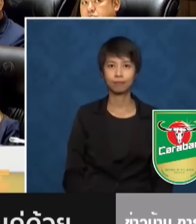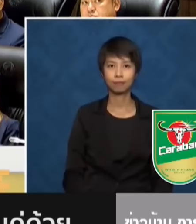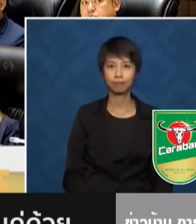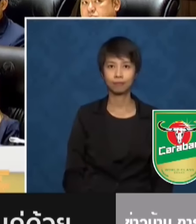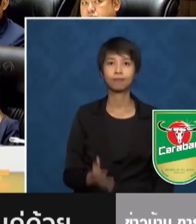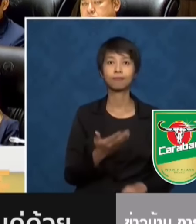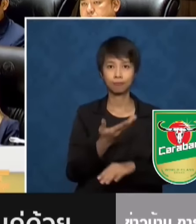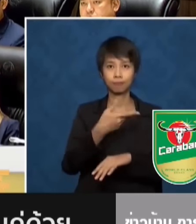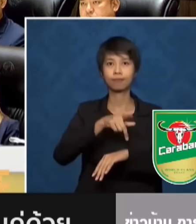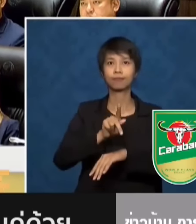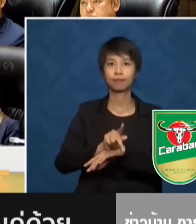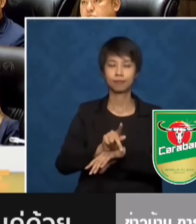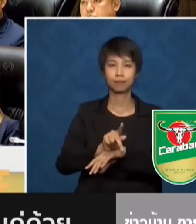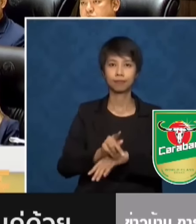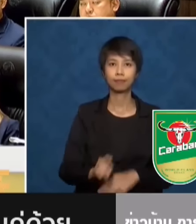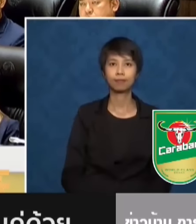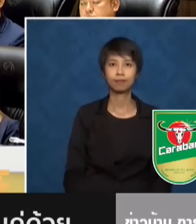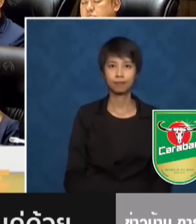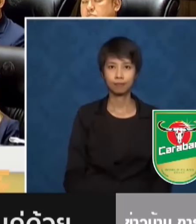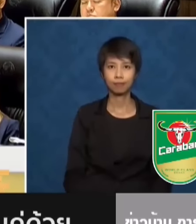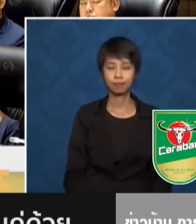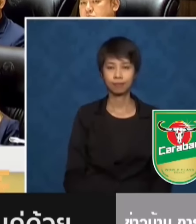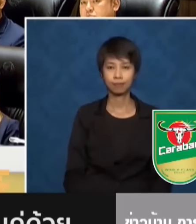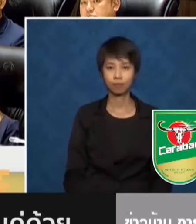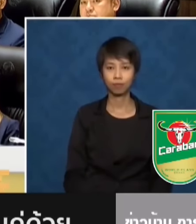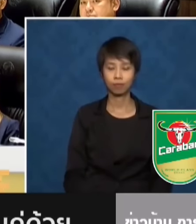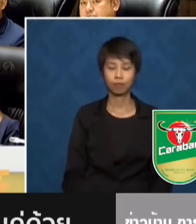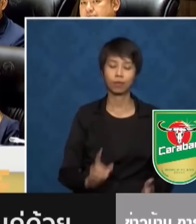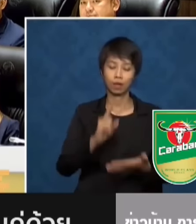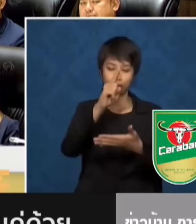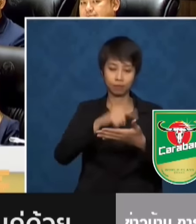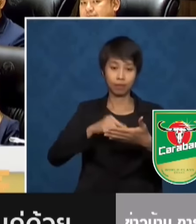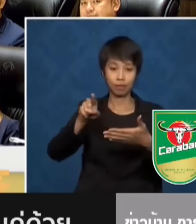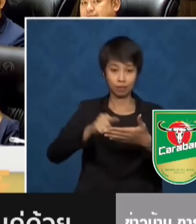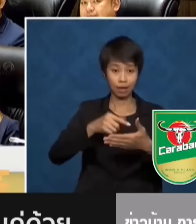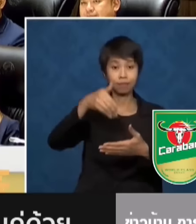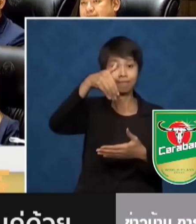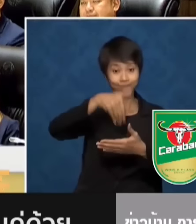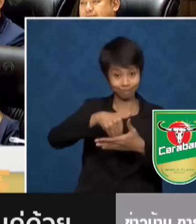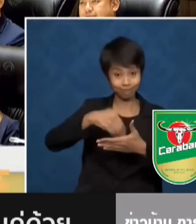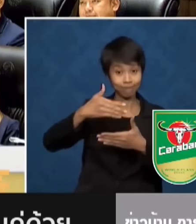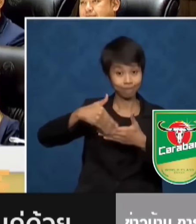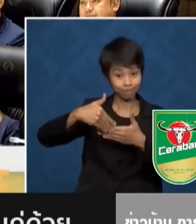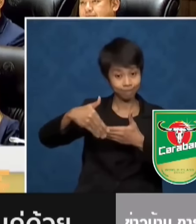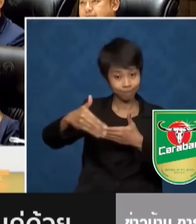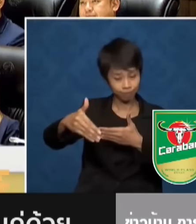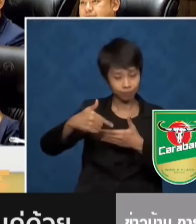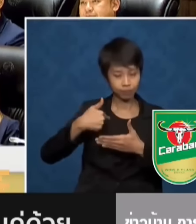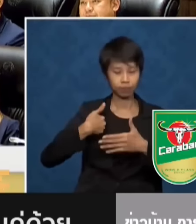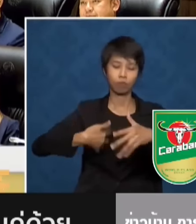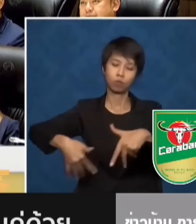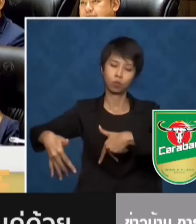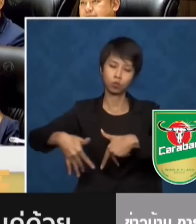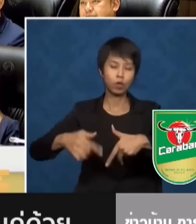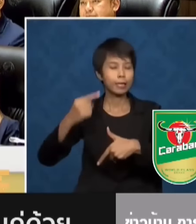ท่านประธานครับหลังการเลือกตั้งประชาชนต่างคาดหวังว่